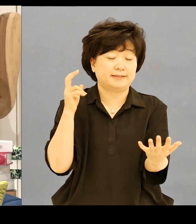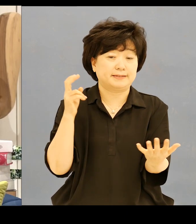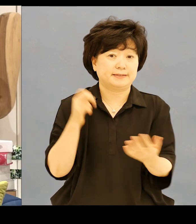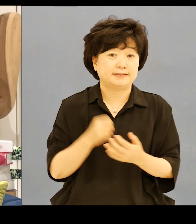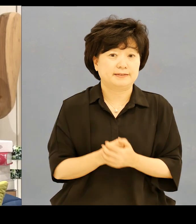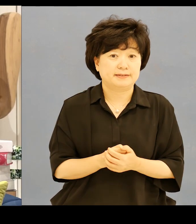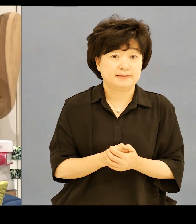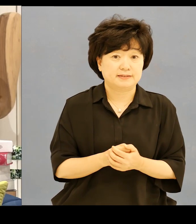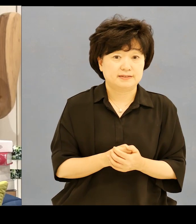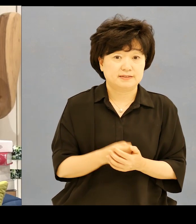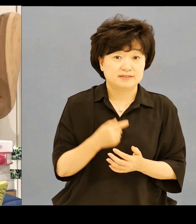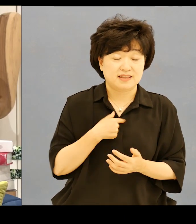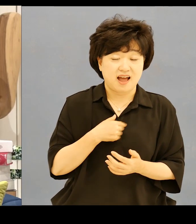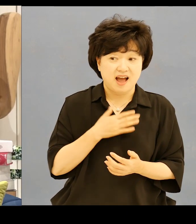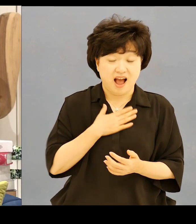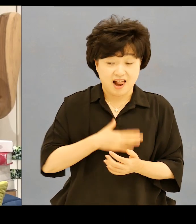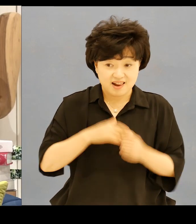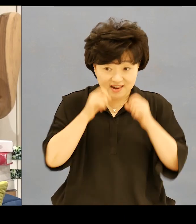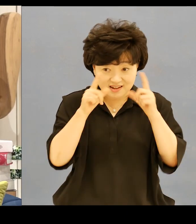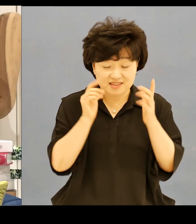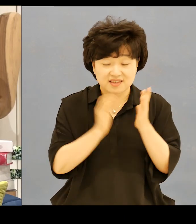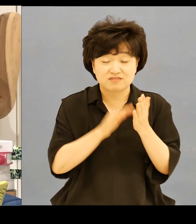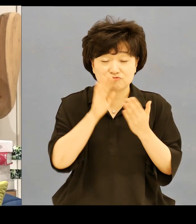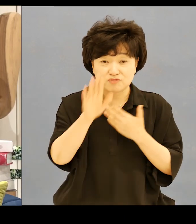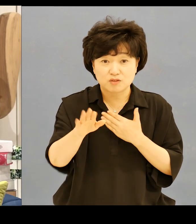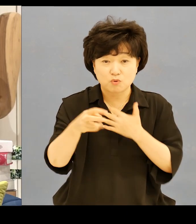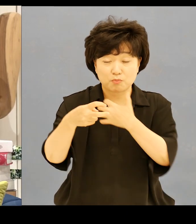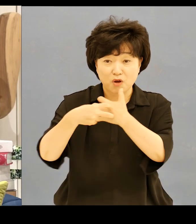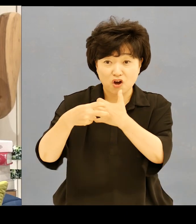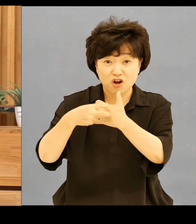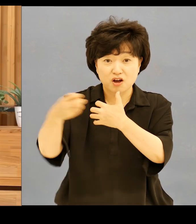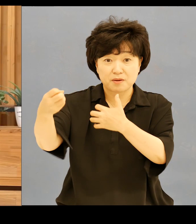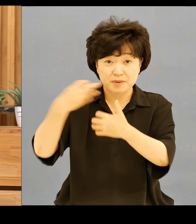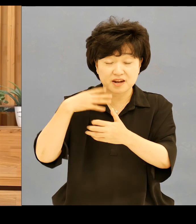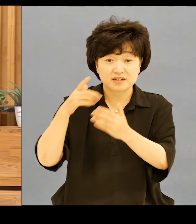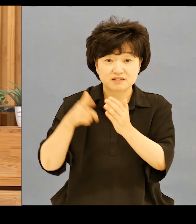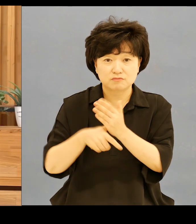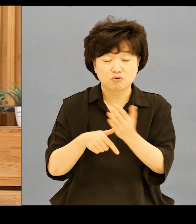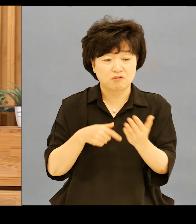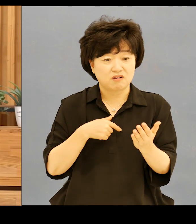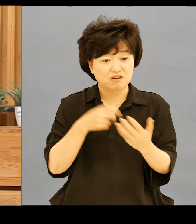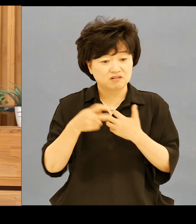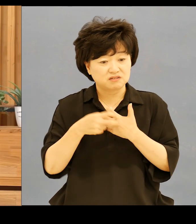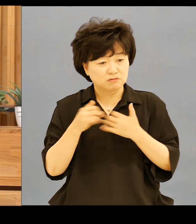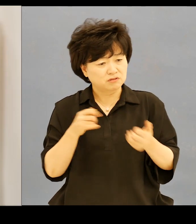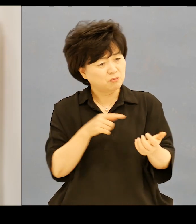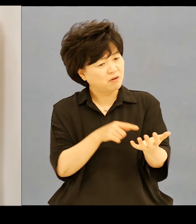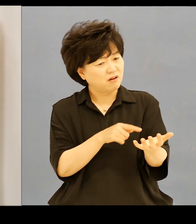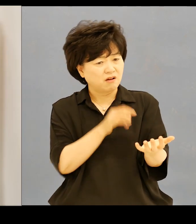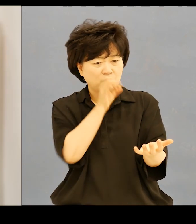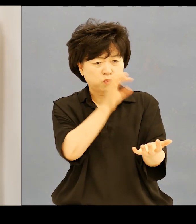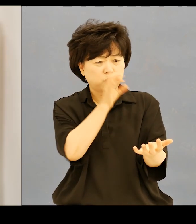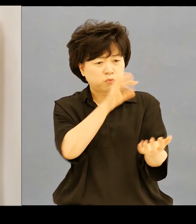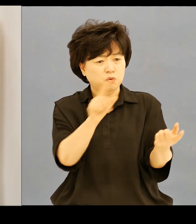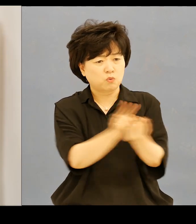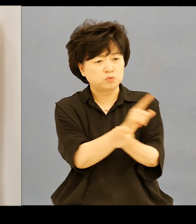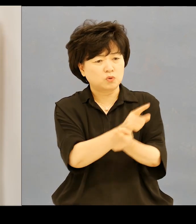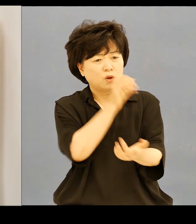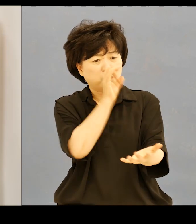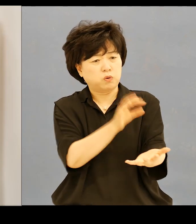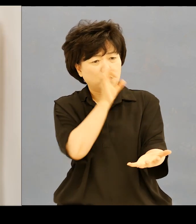병을 알게 됐을 때도 의사 선생님들이 뭐 그때도 낯선 병인 거죠. 예, 이거는 고칠 수 있는